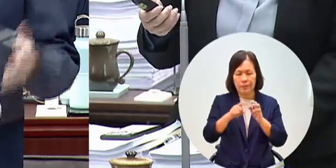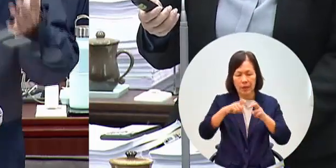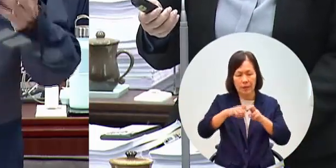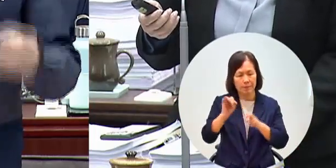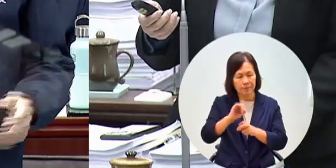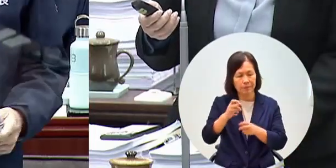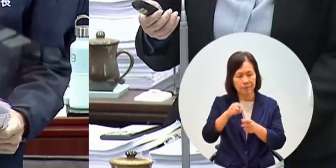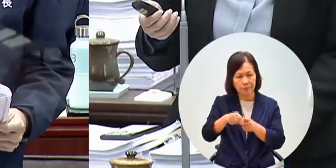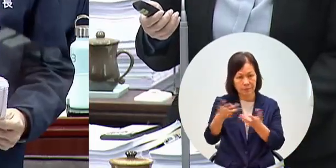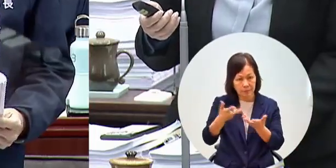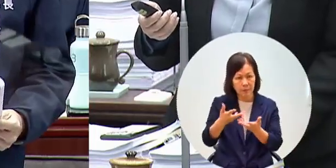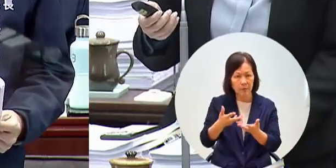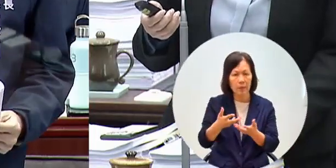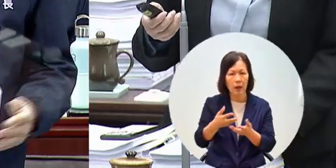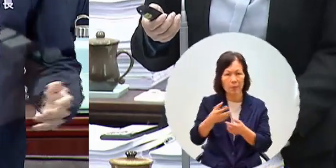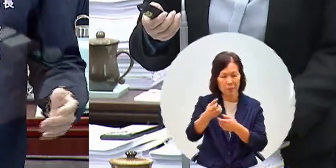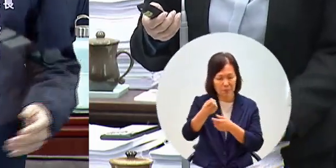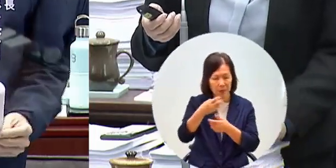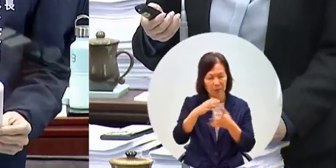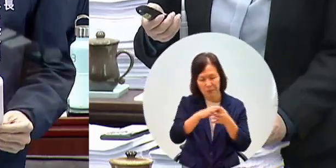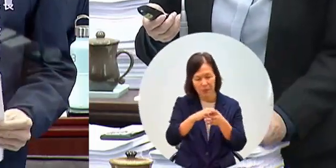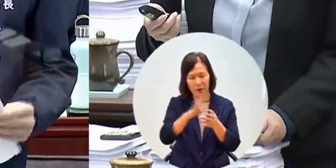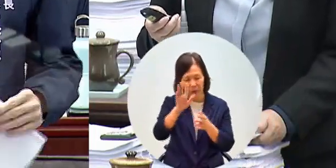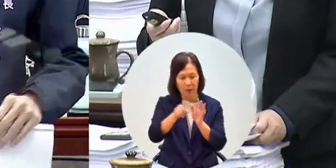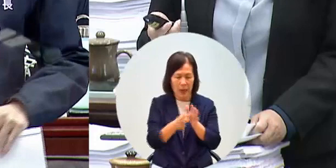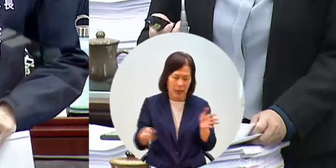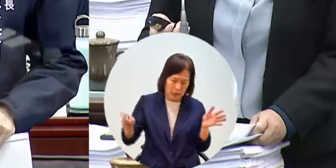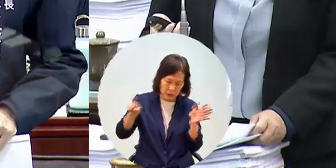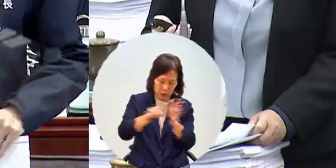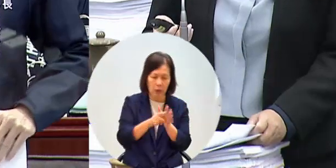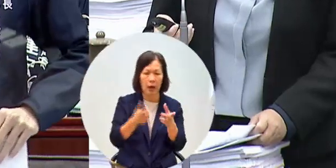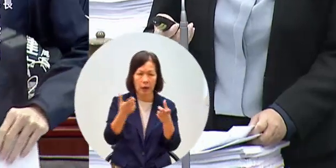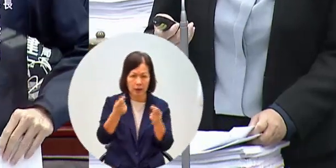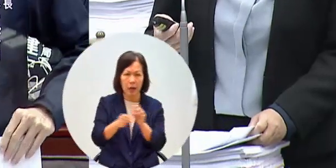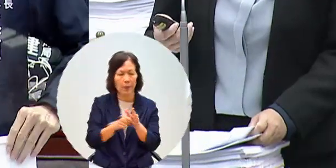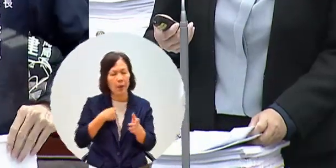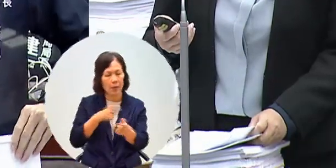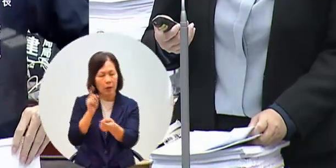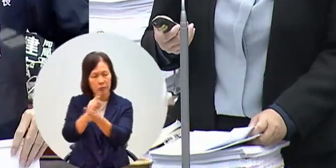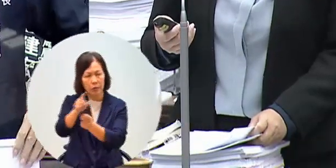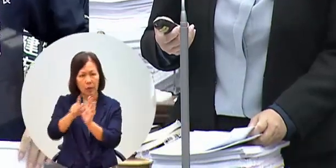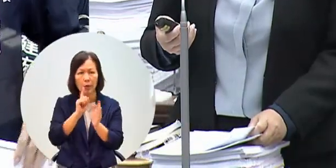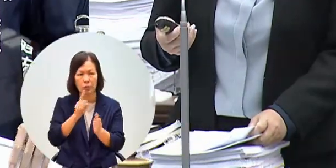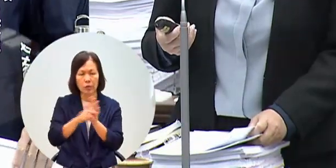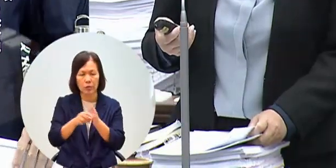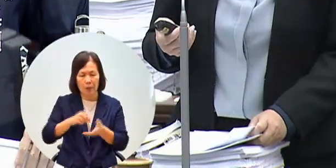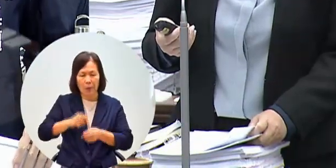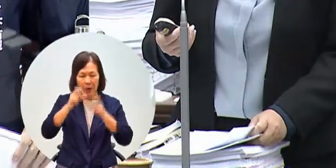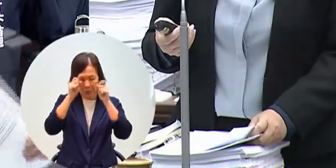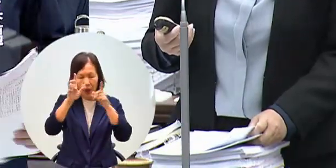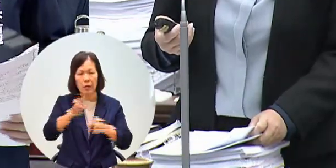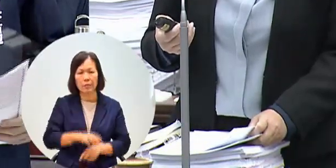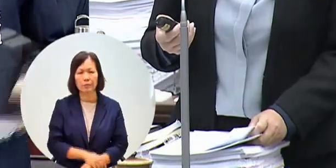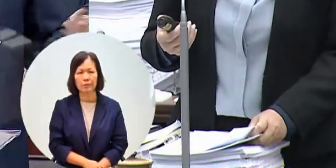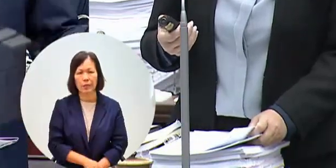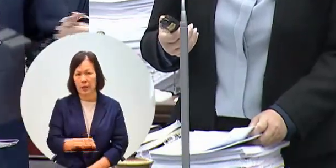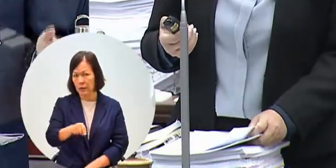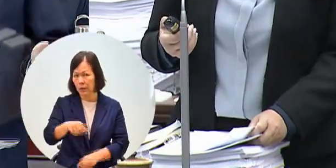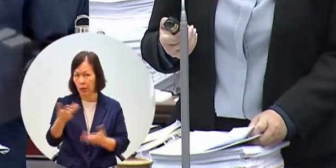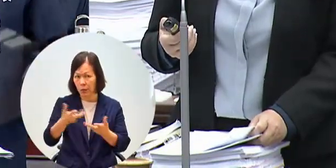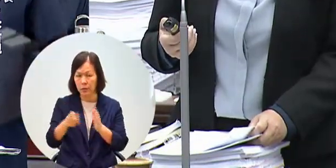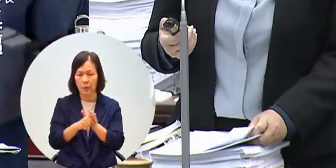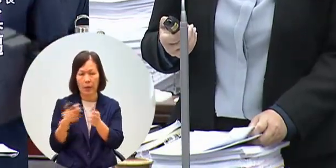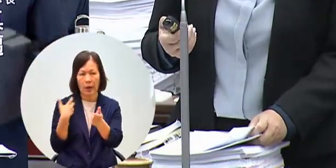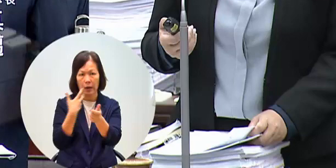这个案李议员拢足关心啦哈，回头到尾我嘛感谢那个李议员的提醒。啊，这个案即卖